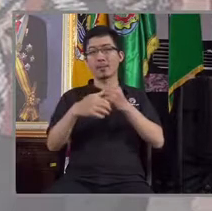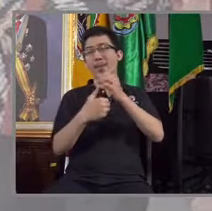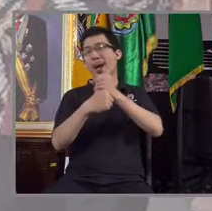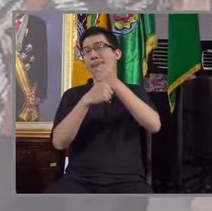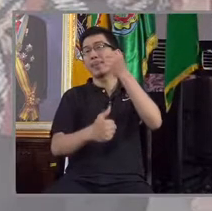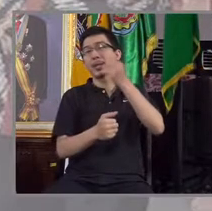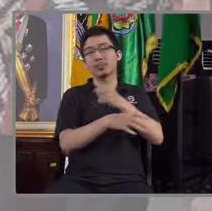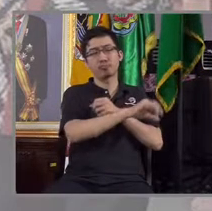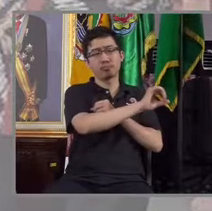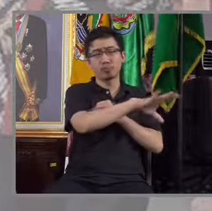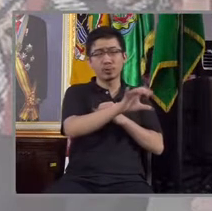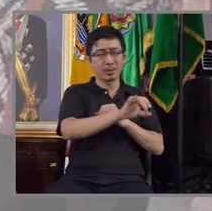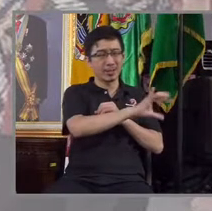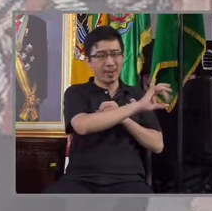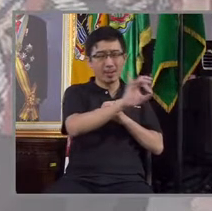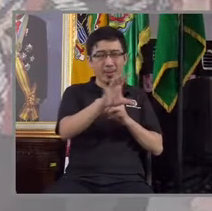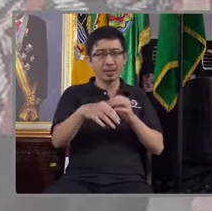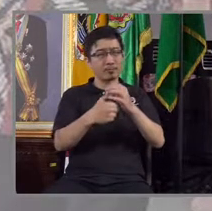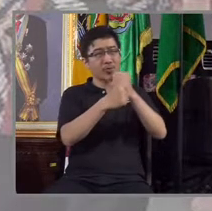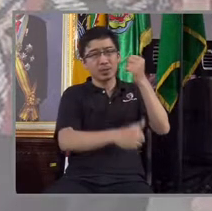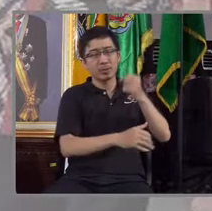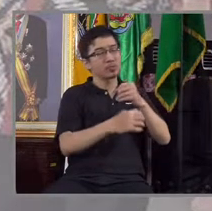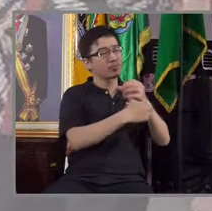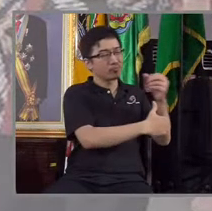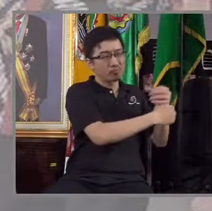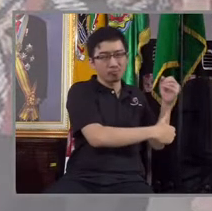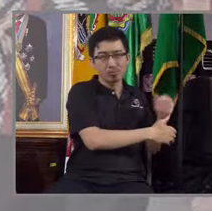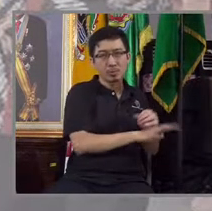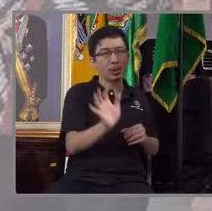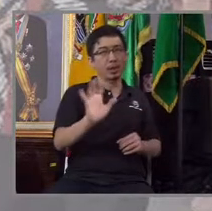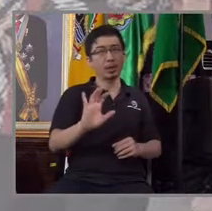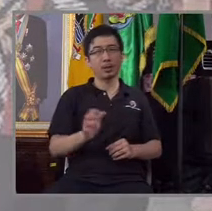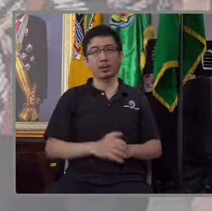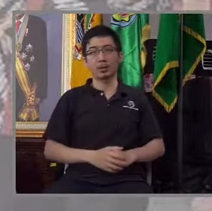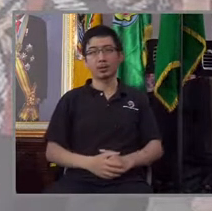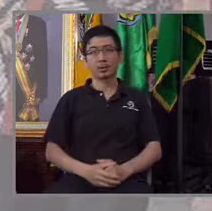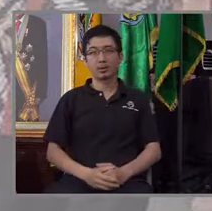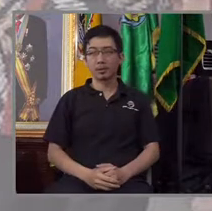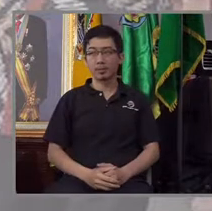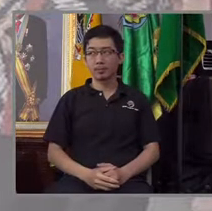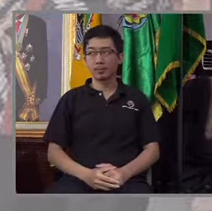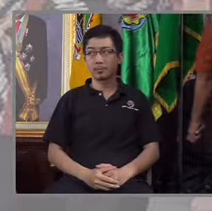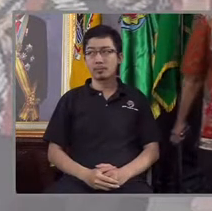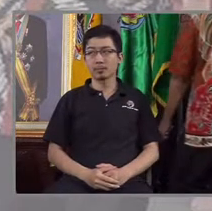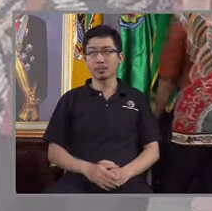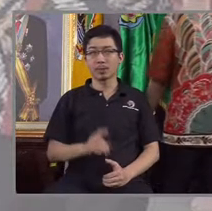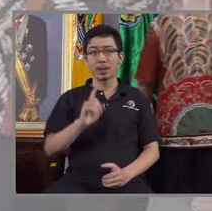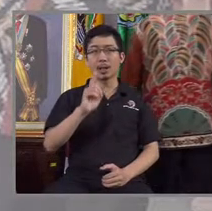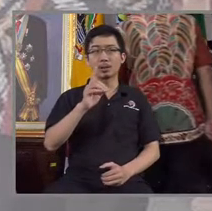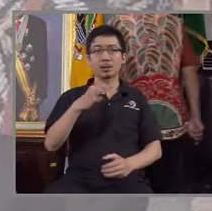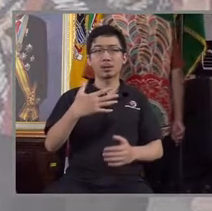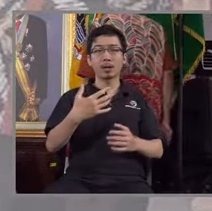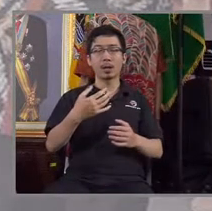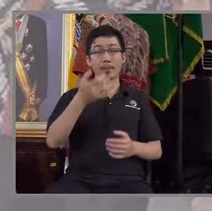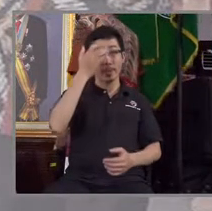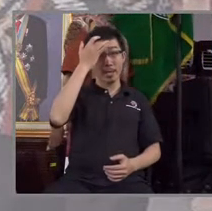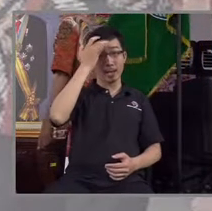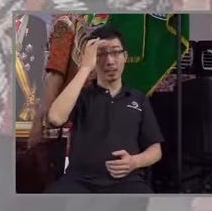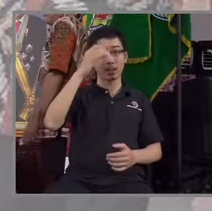Kemudian rapid respon demam berdarah dengue, untuk mengatasi penyakit demam